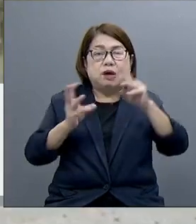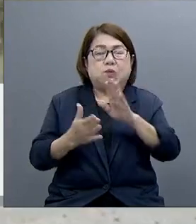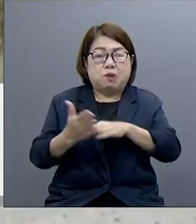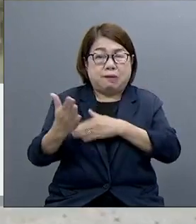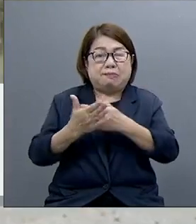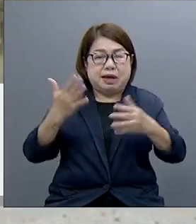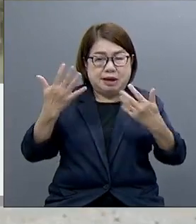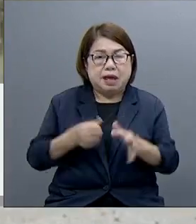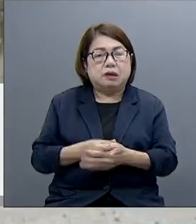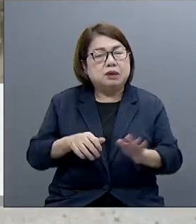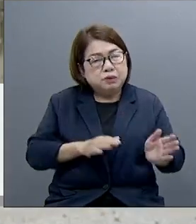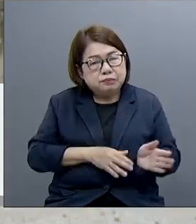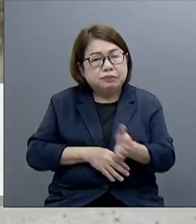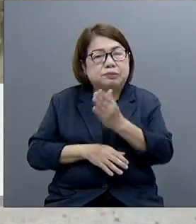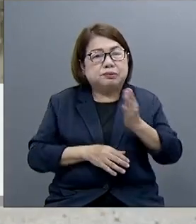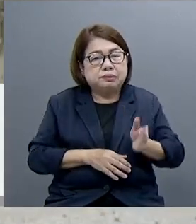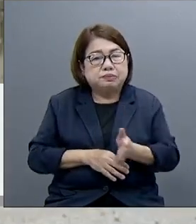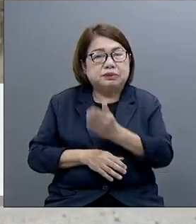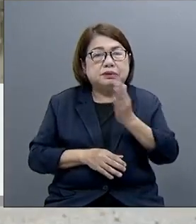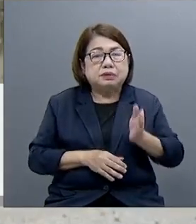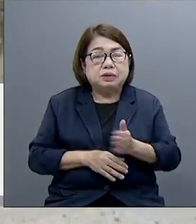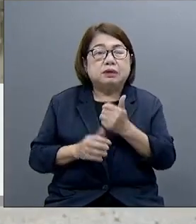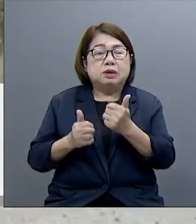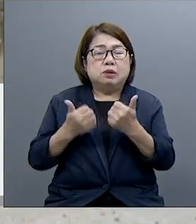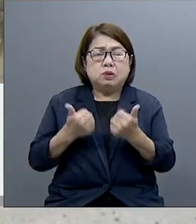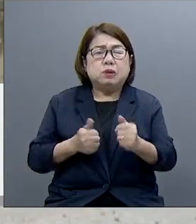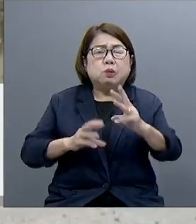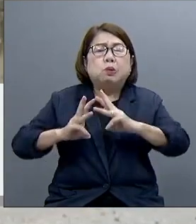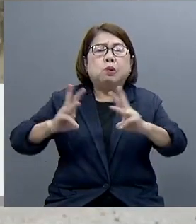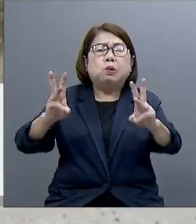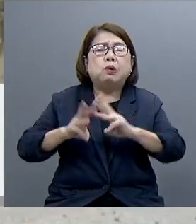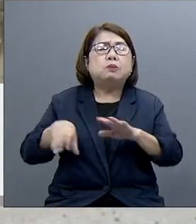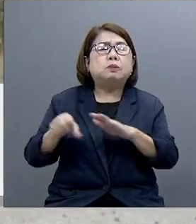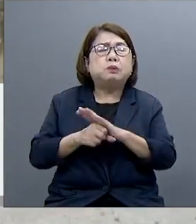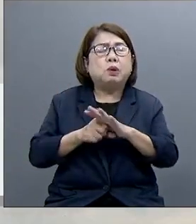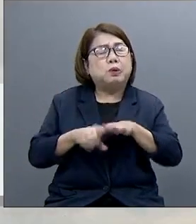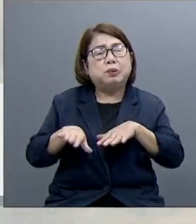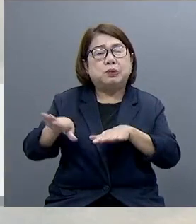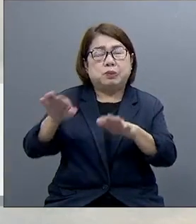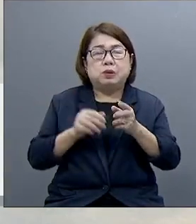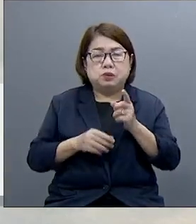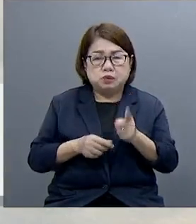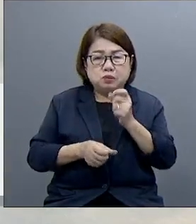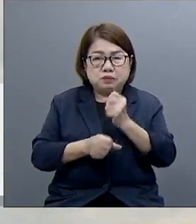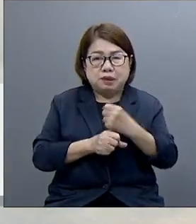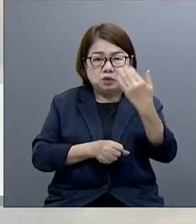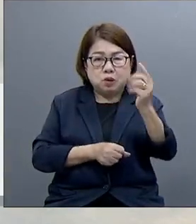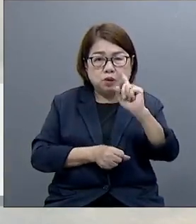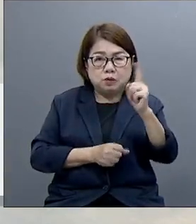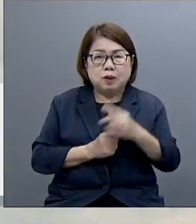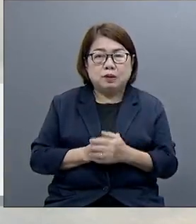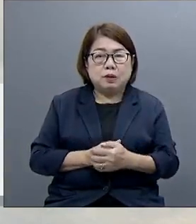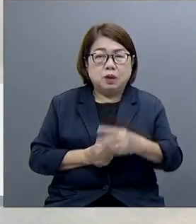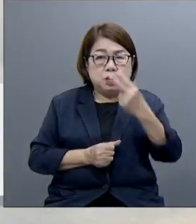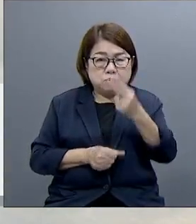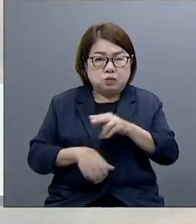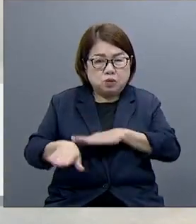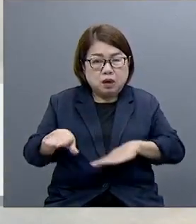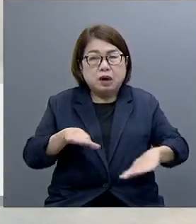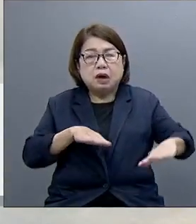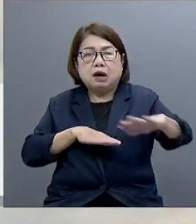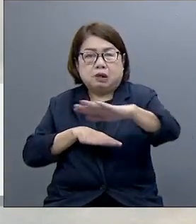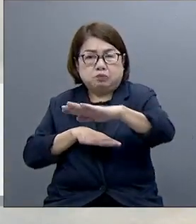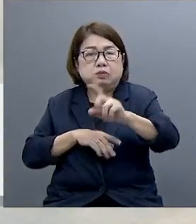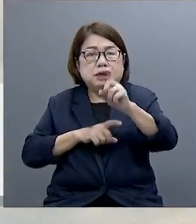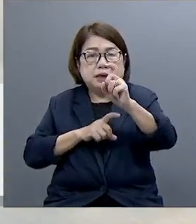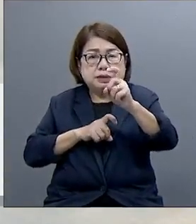ถให้แต่ตอนนี้รถก็ยังคงน้อยอยู่จุดนึงที่จะต้องทำก็คือเรื่องของการปิดจุดกลับรถที่เป็นจุดเสี่ยง